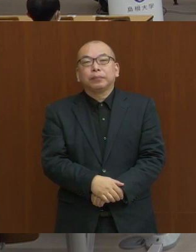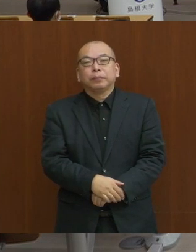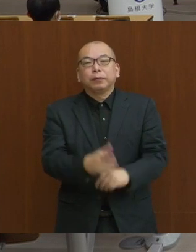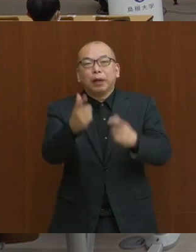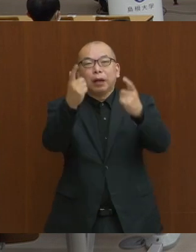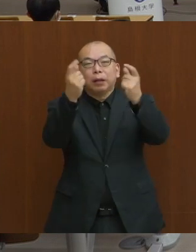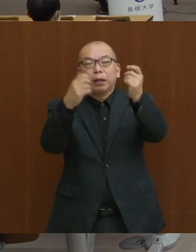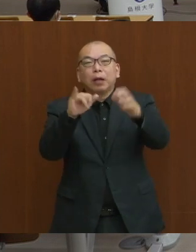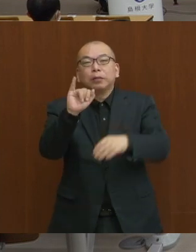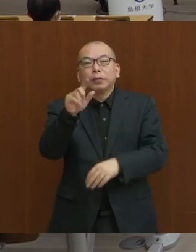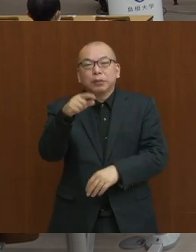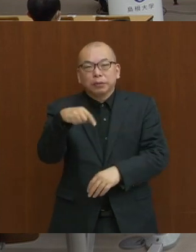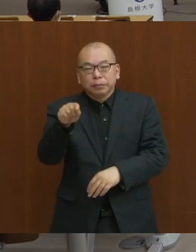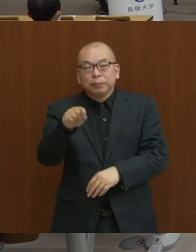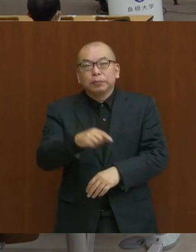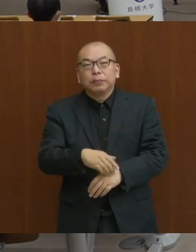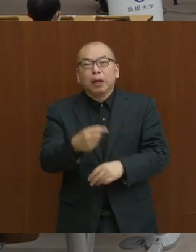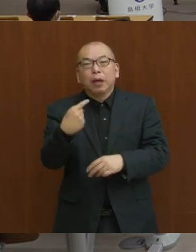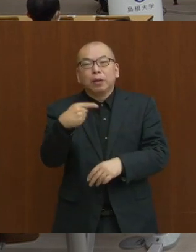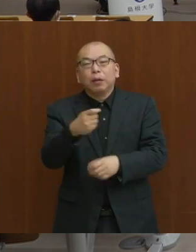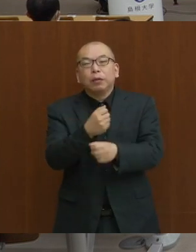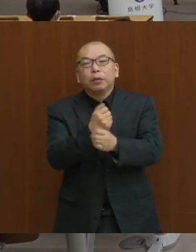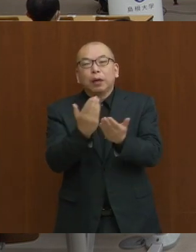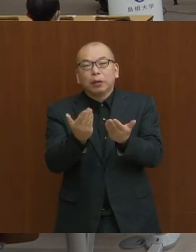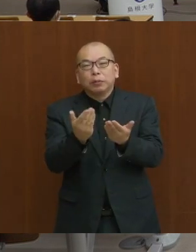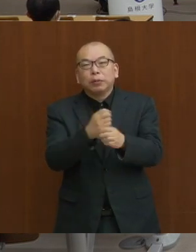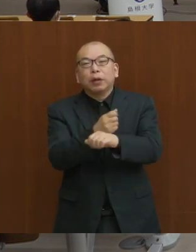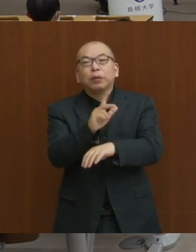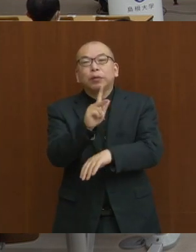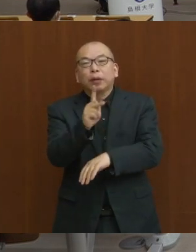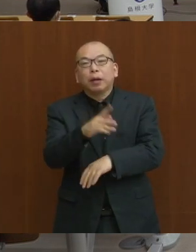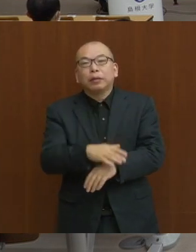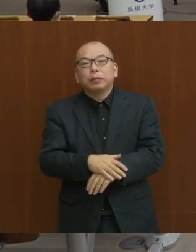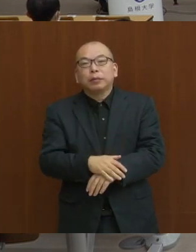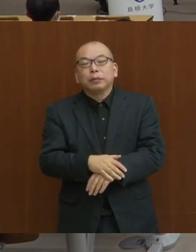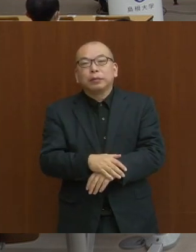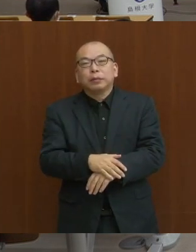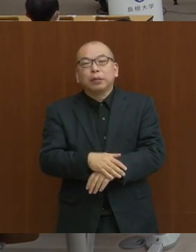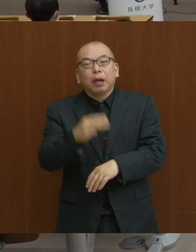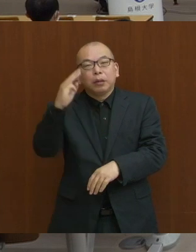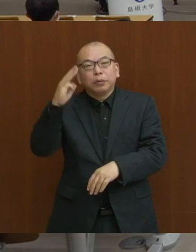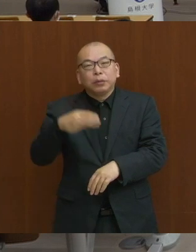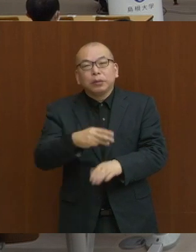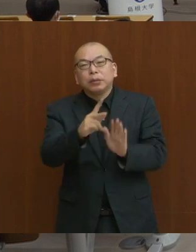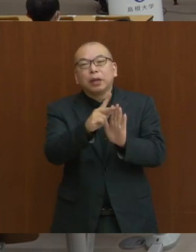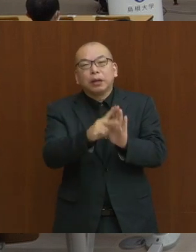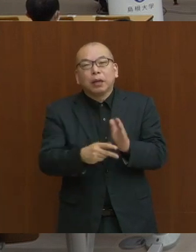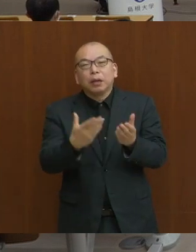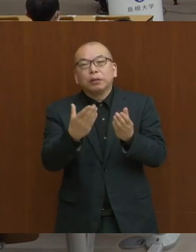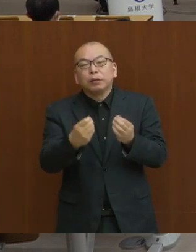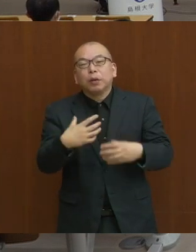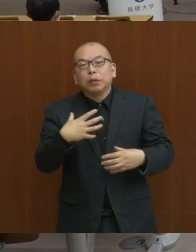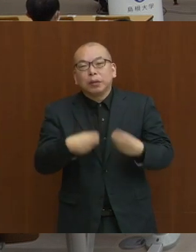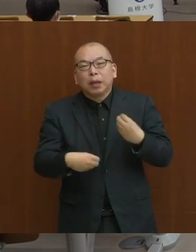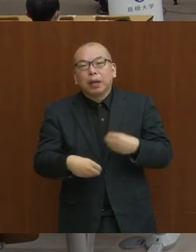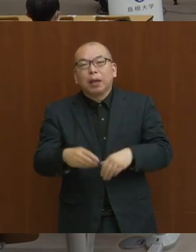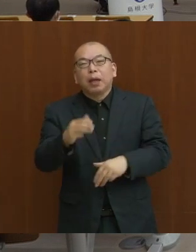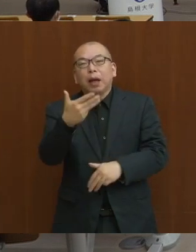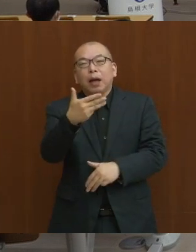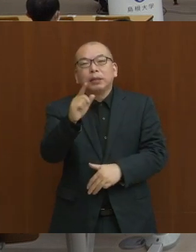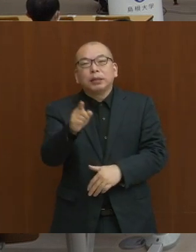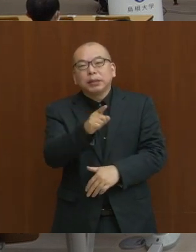大学院教育学研究科修士課程修了生8